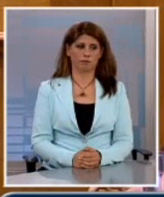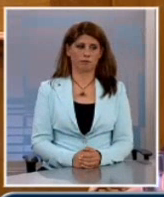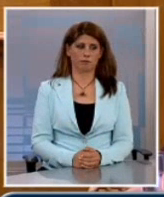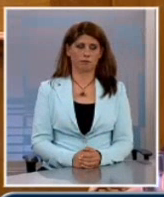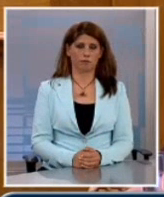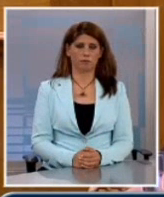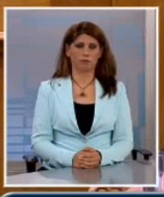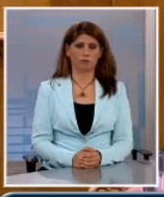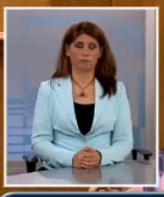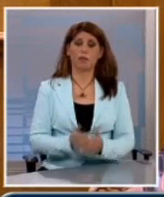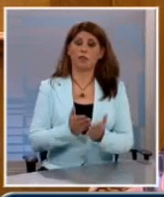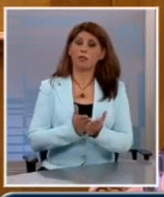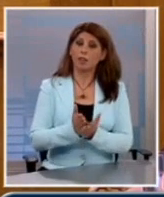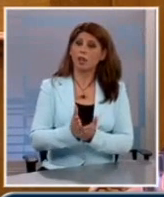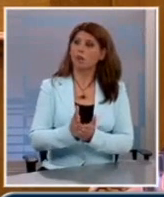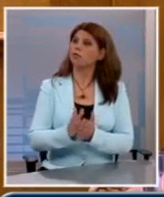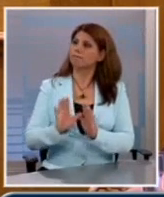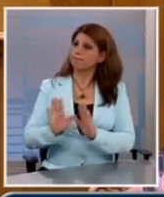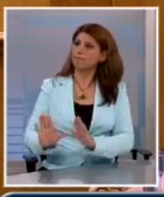Αφήσαμε επιτέλους τη δικαιοσύνη να αναπνεύσει